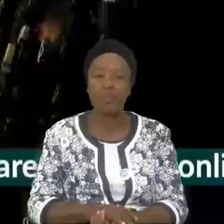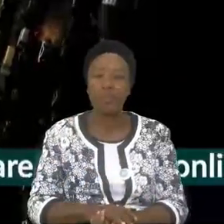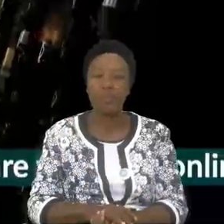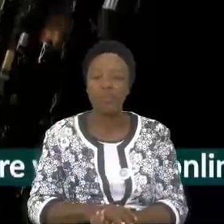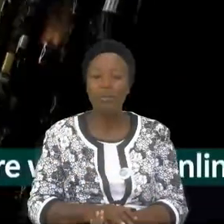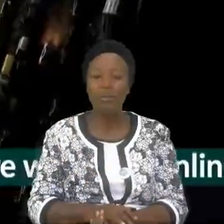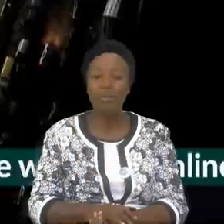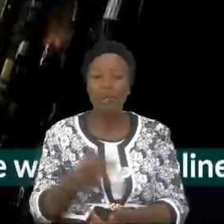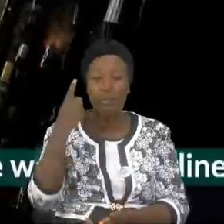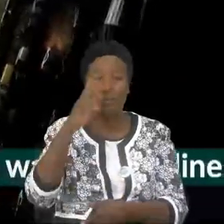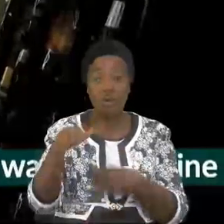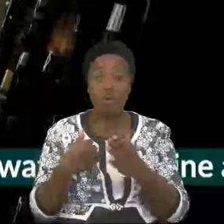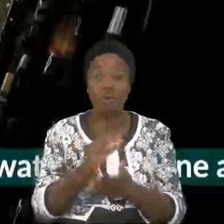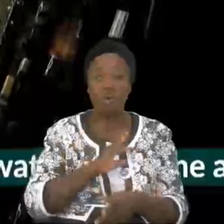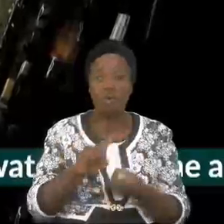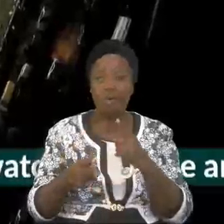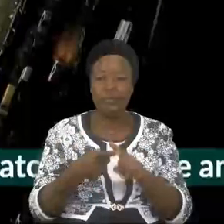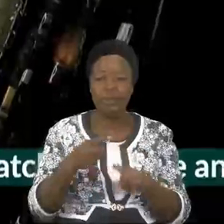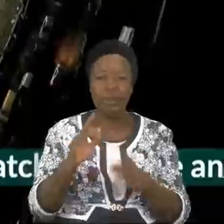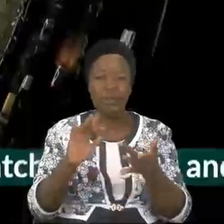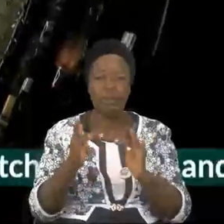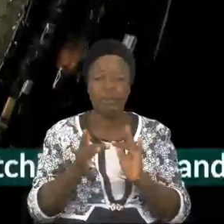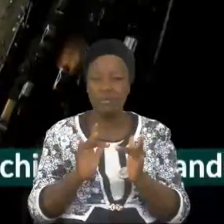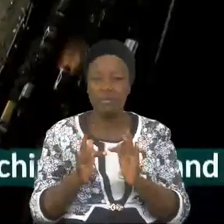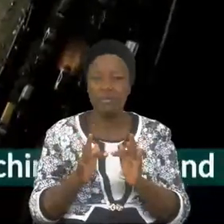Et pour ceux qui sont en ligne, nos amis,